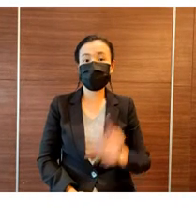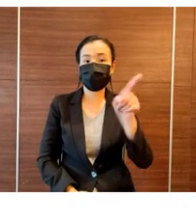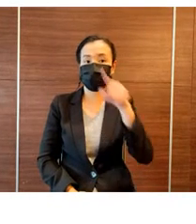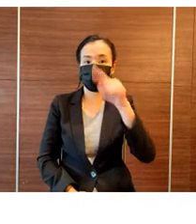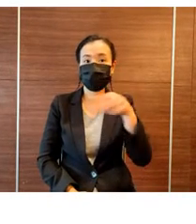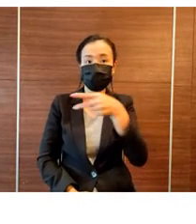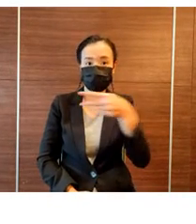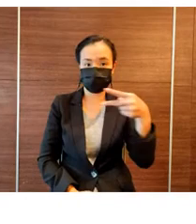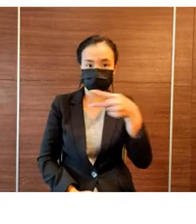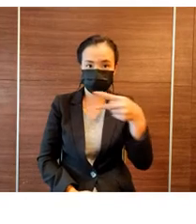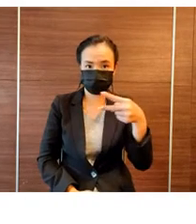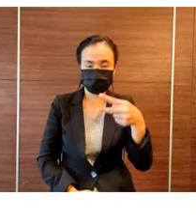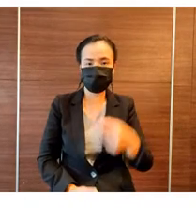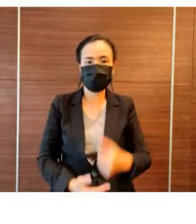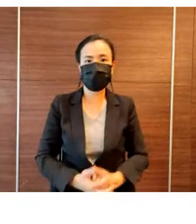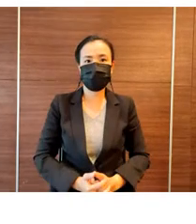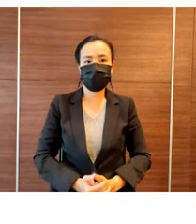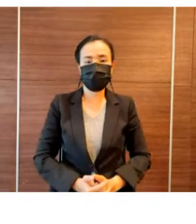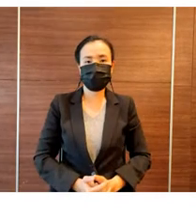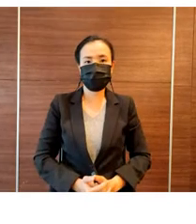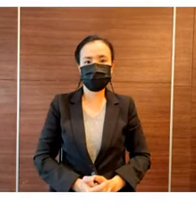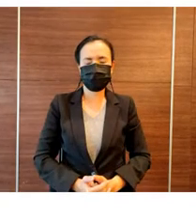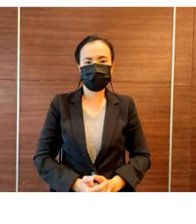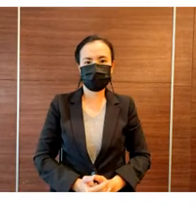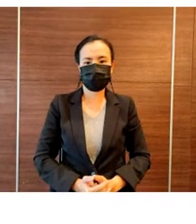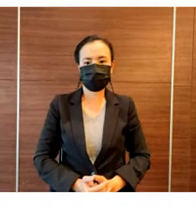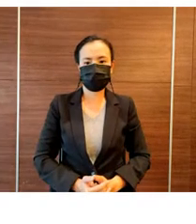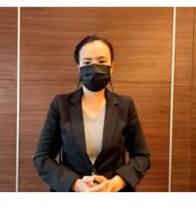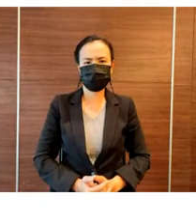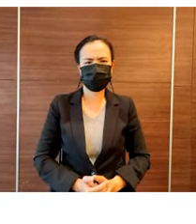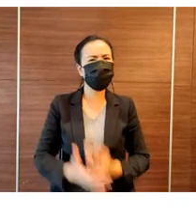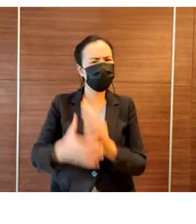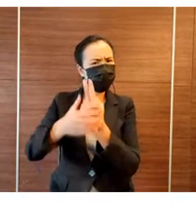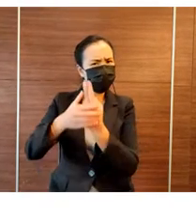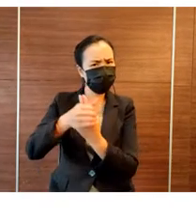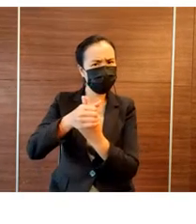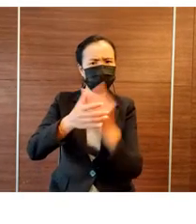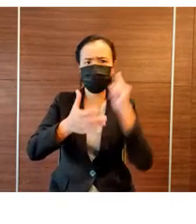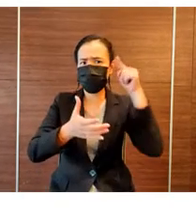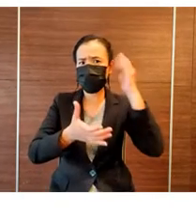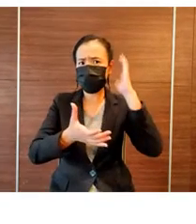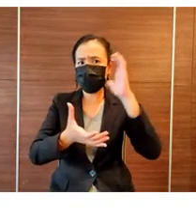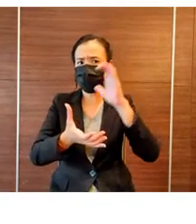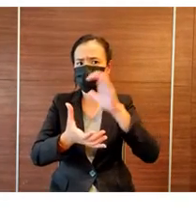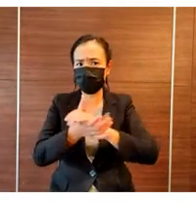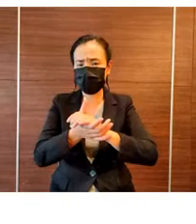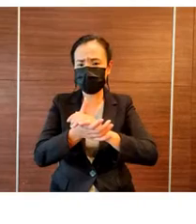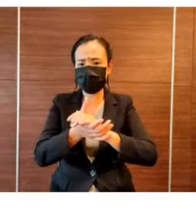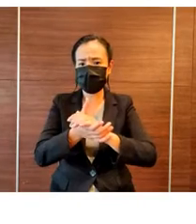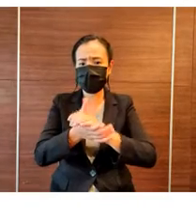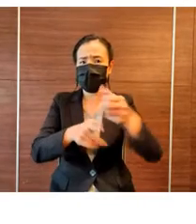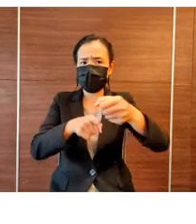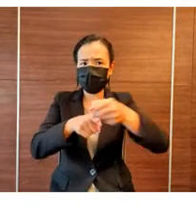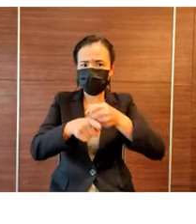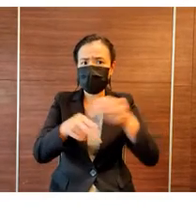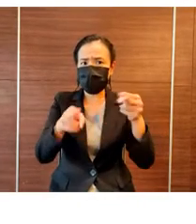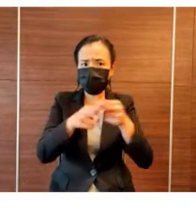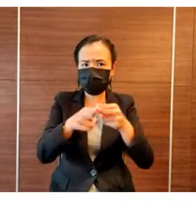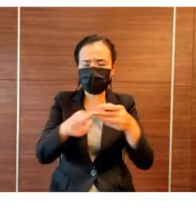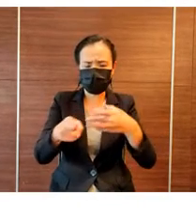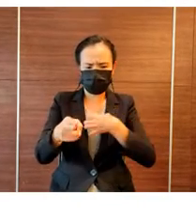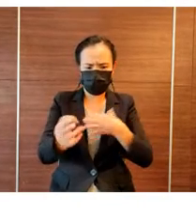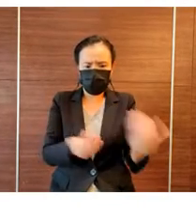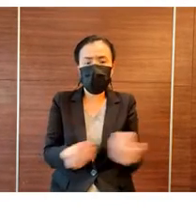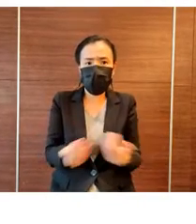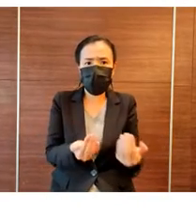autonomy of sexual act นะฮะหลายคู่เลยคู่สามีภรรยาที่แต่ก่อนเนี่ยใส่ทุกอย่างอยู่อนามัยอยู่ด้วยอยากจะมีลูก